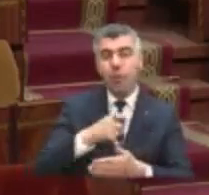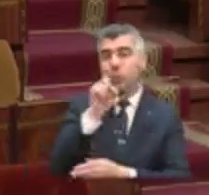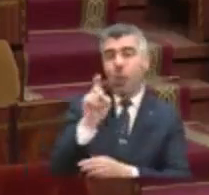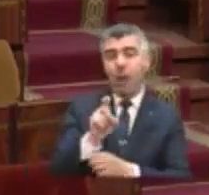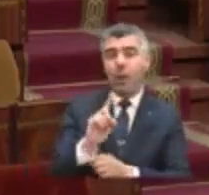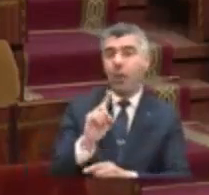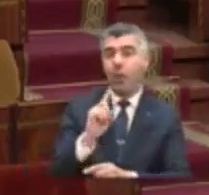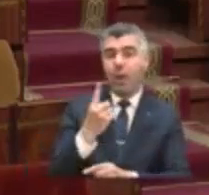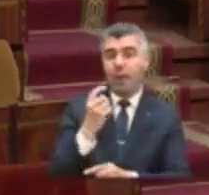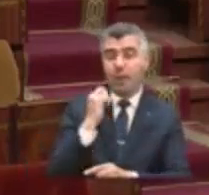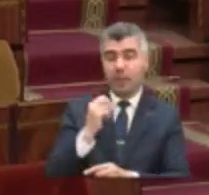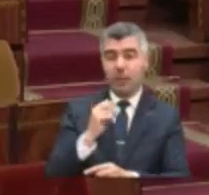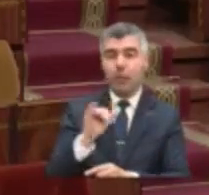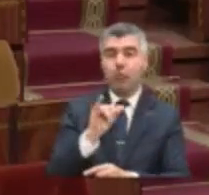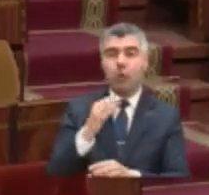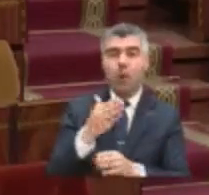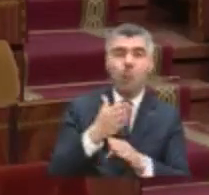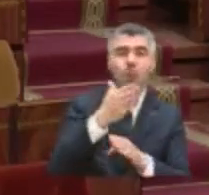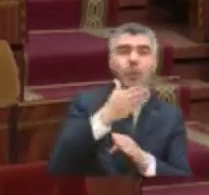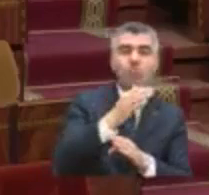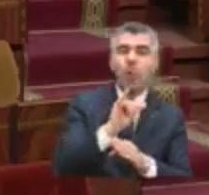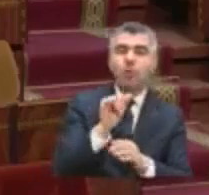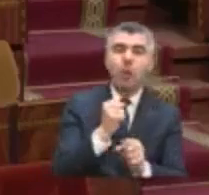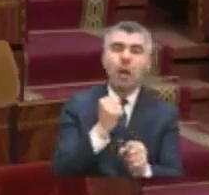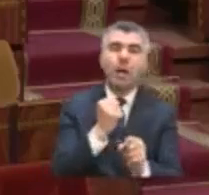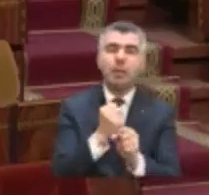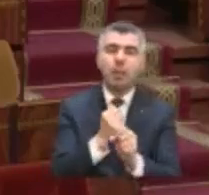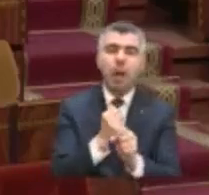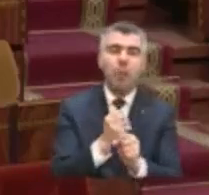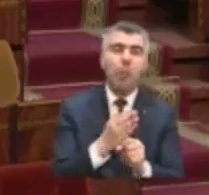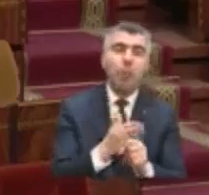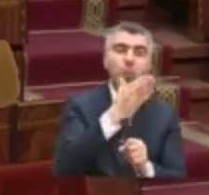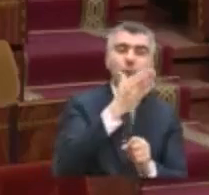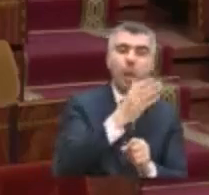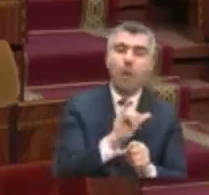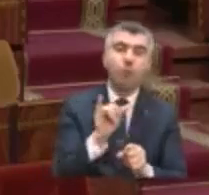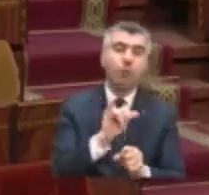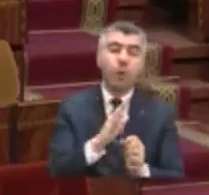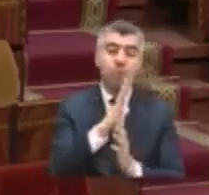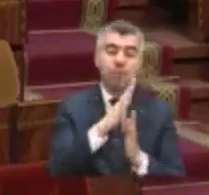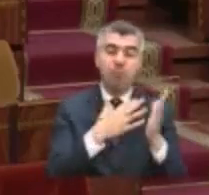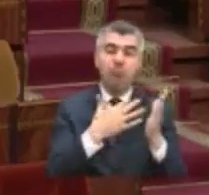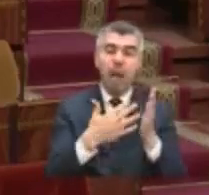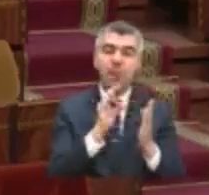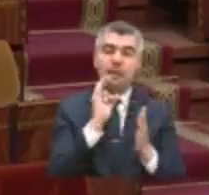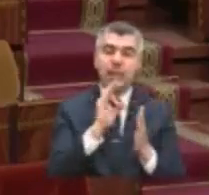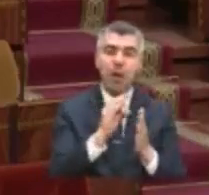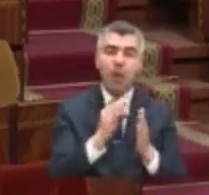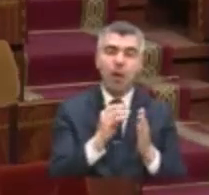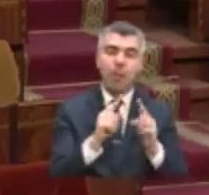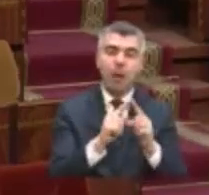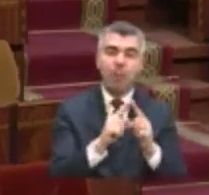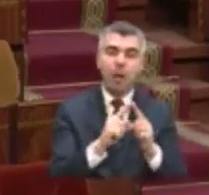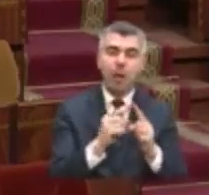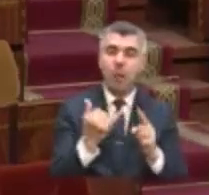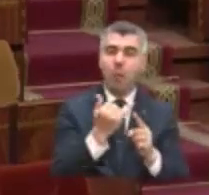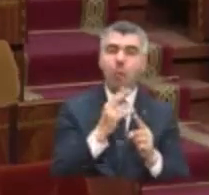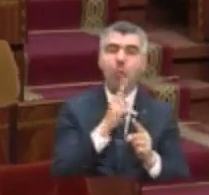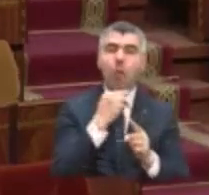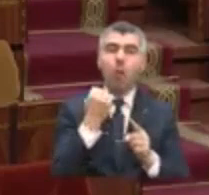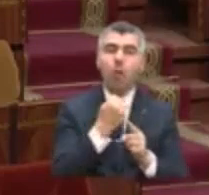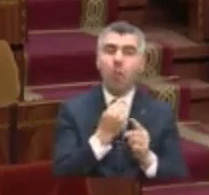على أشنو ناويين ديروا من هنا لقدام، شنو هو المستقبل، شنو هي الخطة ديالكم لتدارك هذا الخصاص الكبير في المدرسة